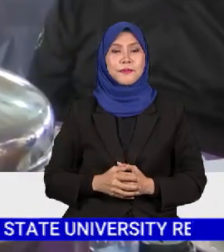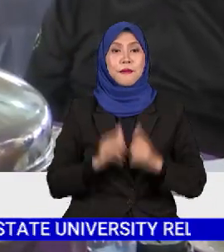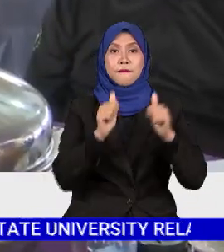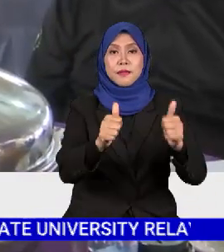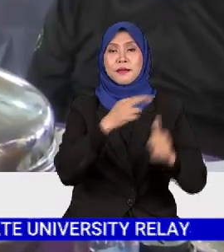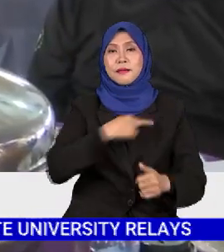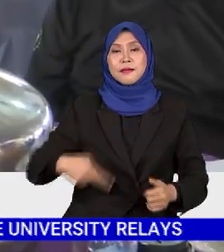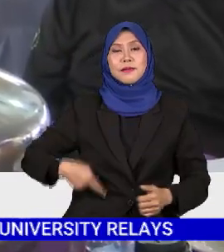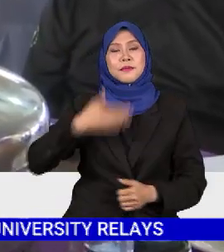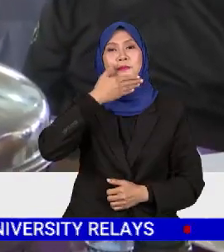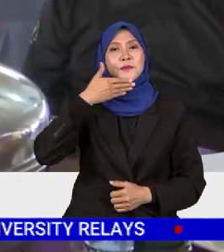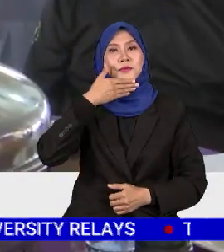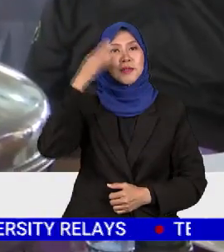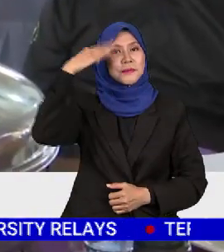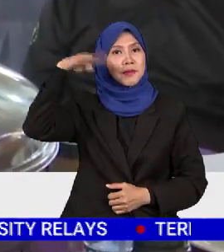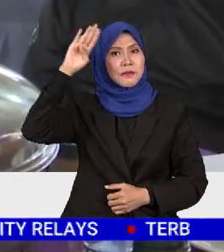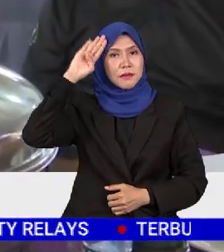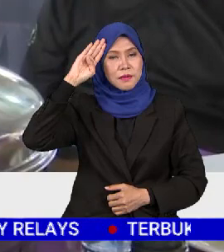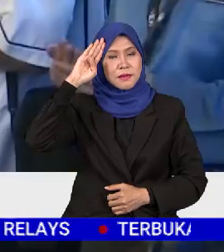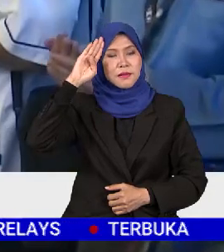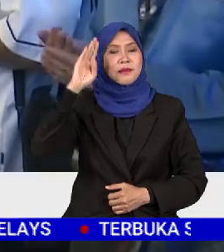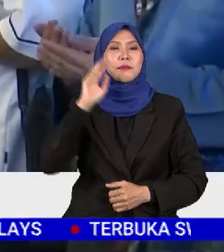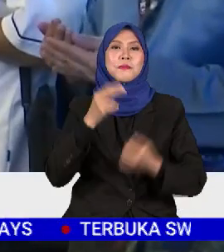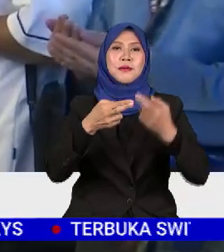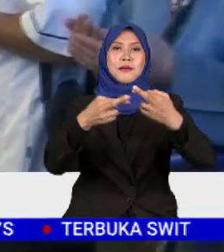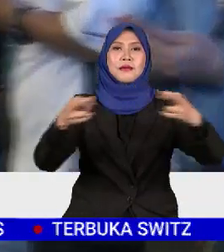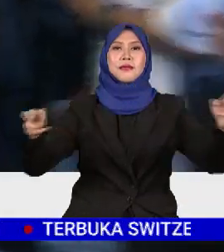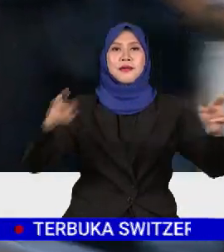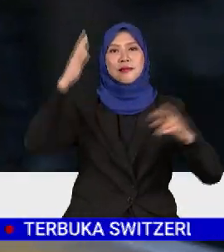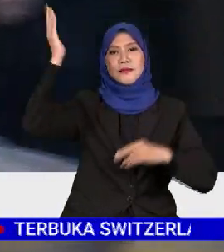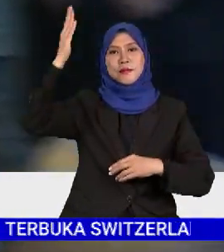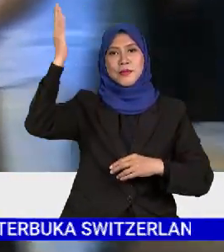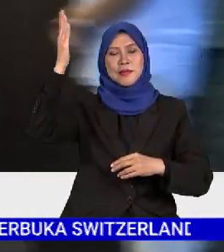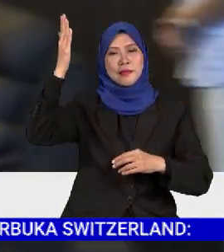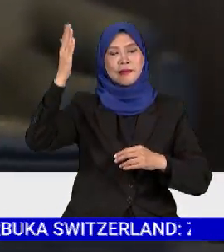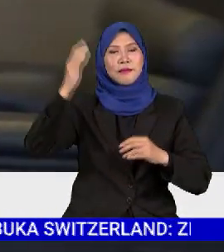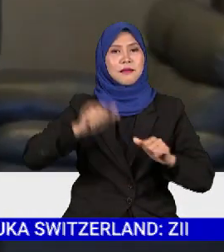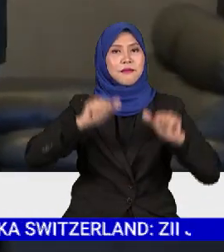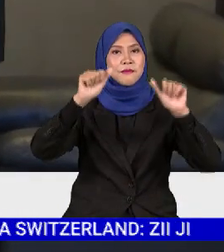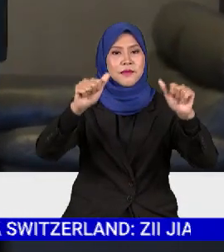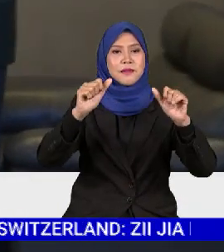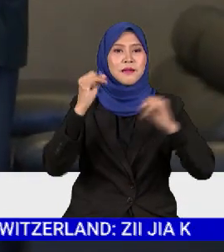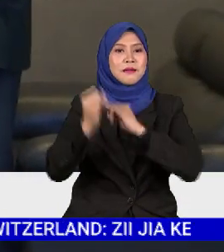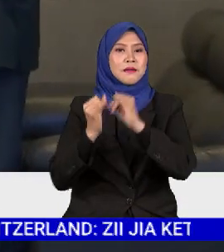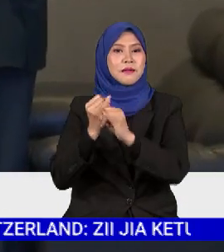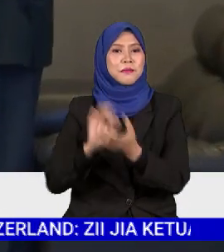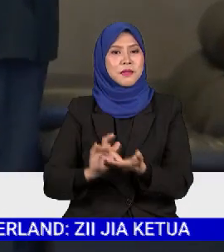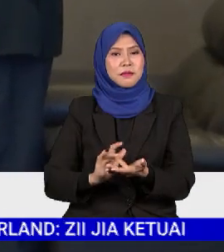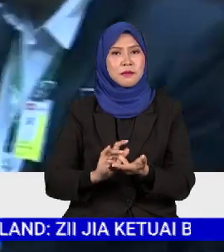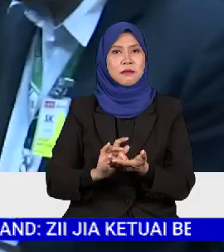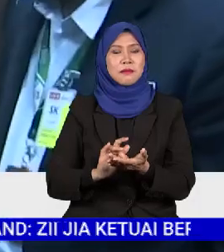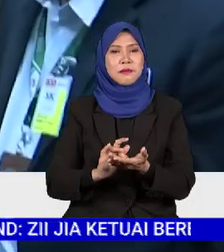Terdahulu, Raja Muda Perlis Tuanku Syed Faizuddin turut berkenan melancarkan seminar Advanced Acute Internal Medicine